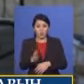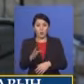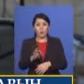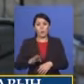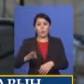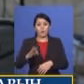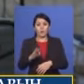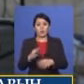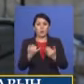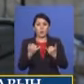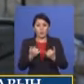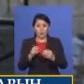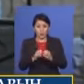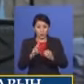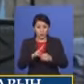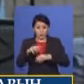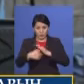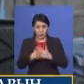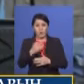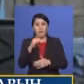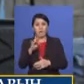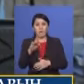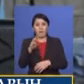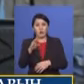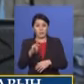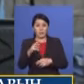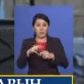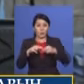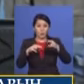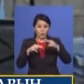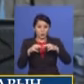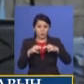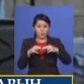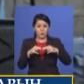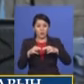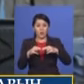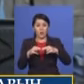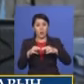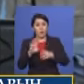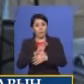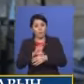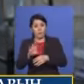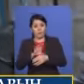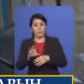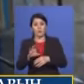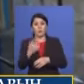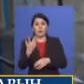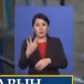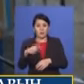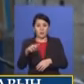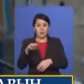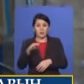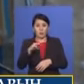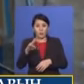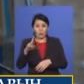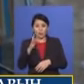облыста 12 заманауи ферма салынуда. Олардың қуаттылығы 30 мың тонна. Сүт